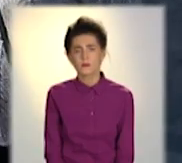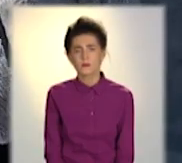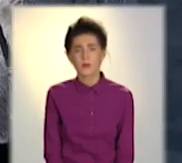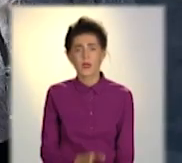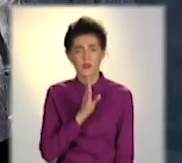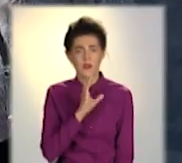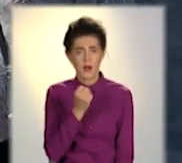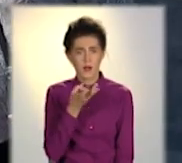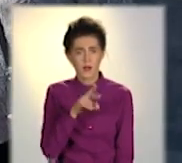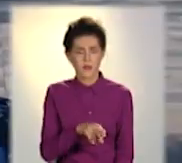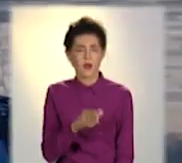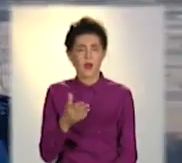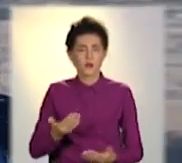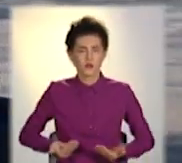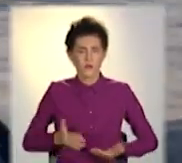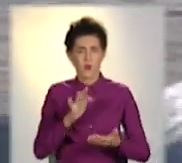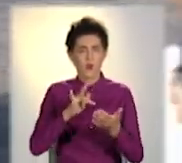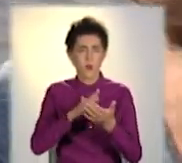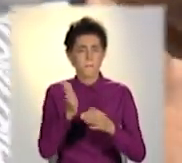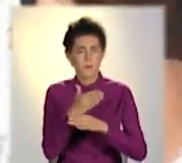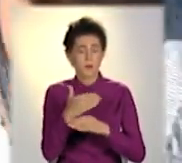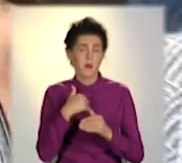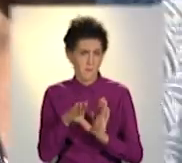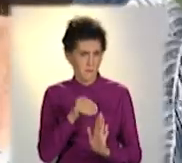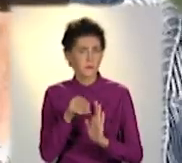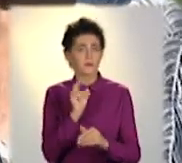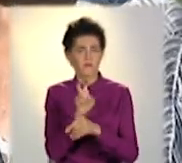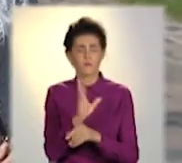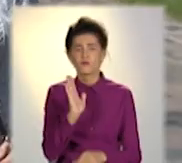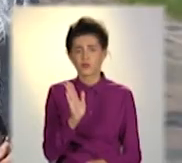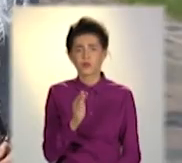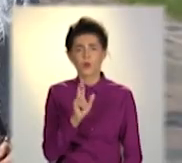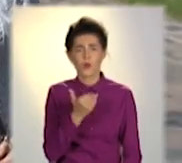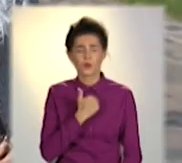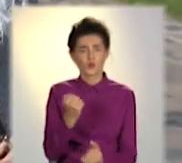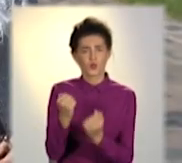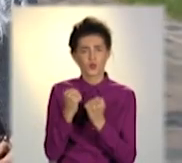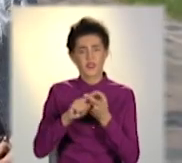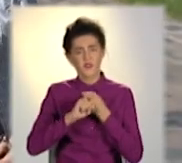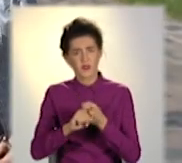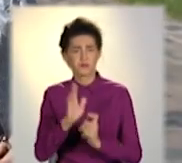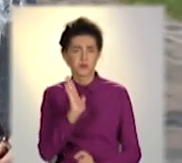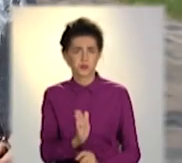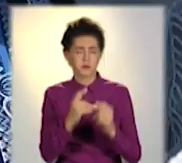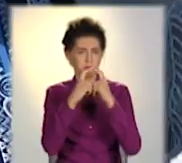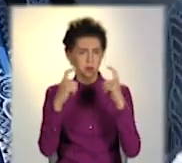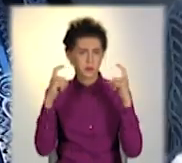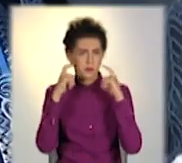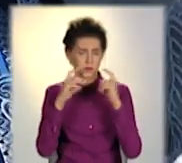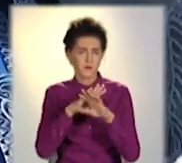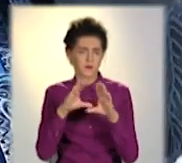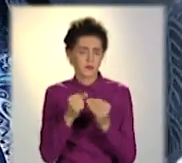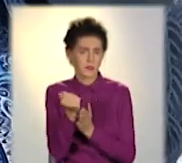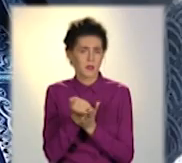Пані Ганна – жителька Маріуполя. Каже, на вибори піде. Вважає, аби захиститись від інфекції, пов'язки вистачить.